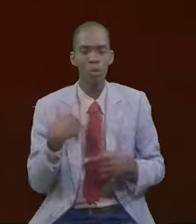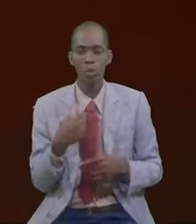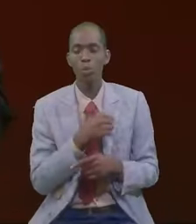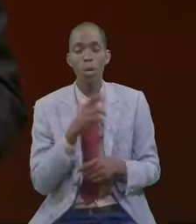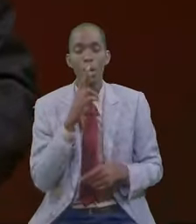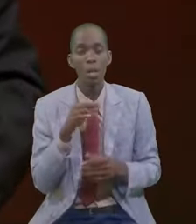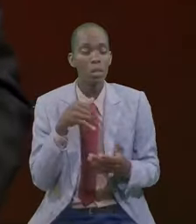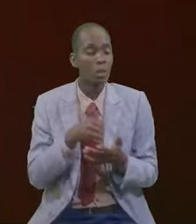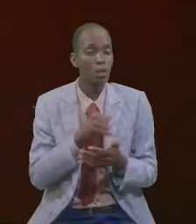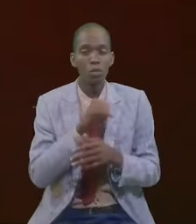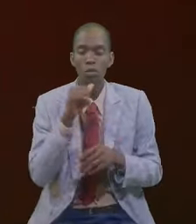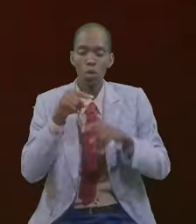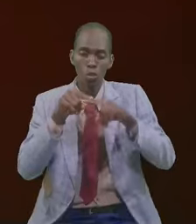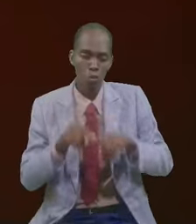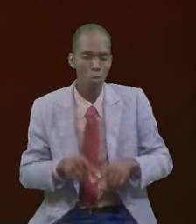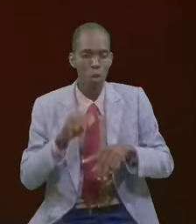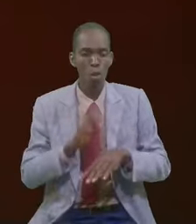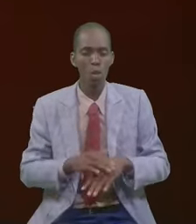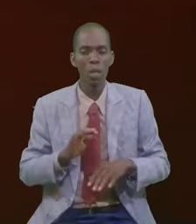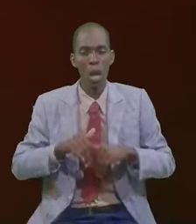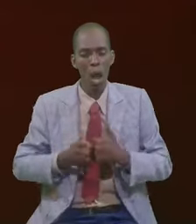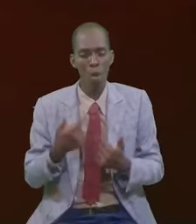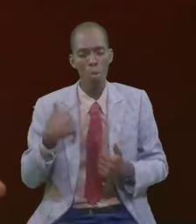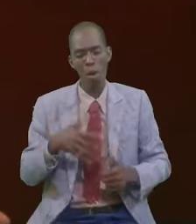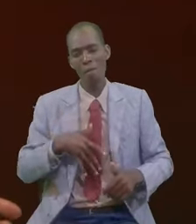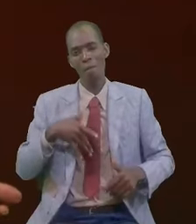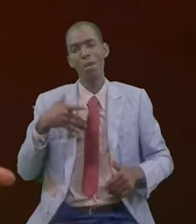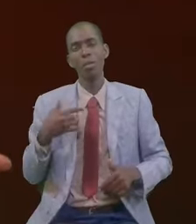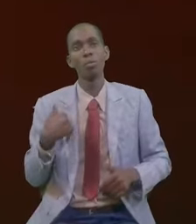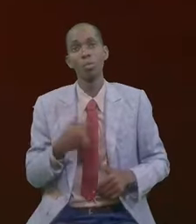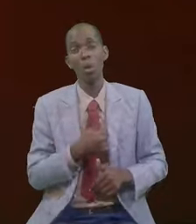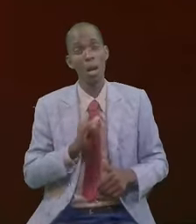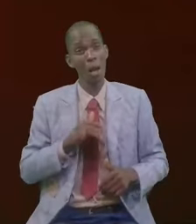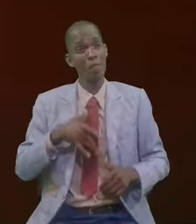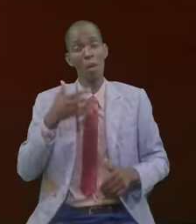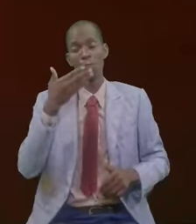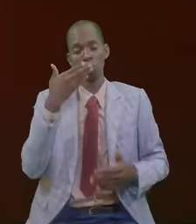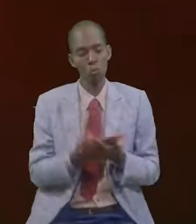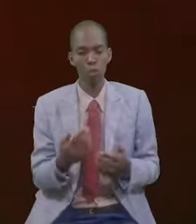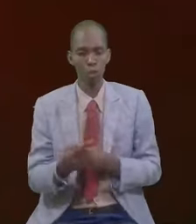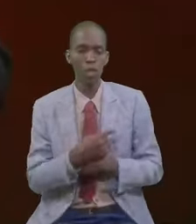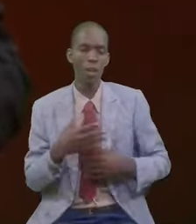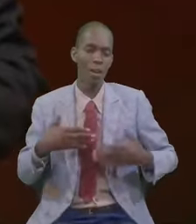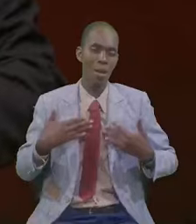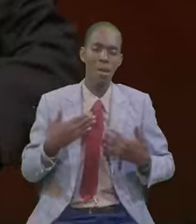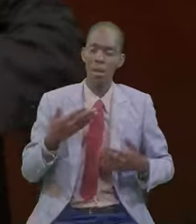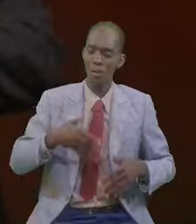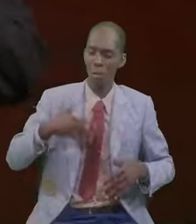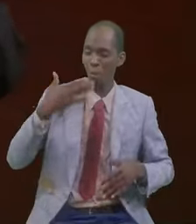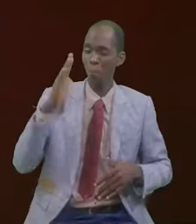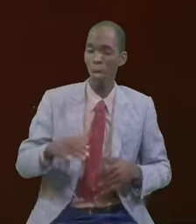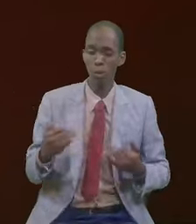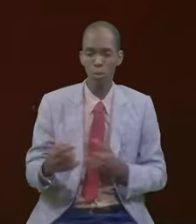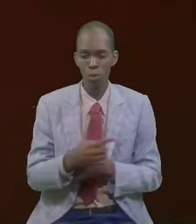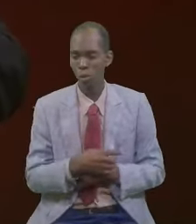ceci ne dépend pas du fait que je me sens bien aujourd'hui.